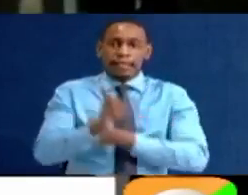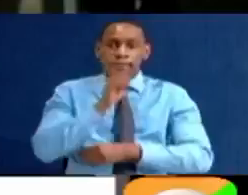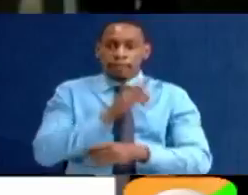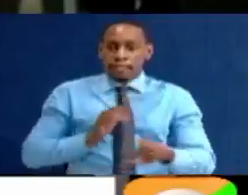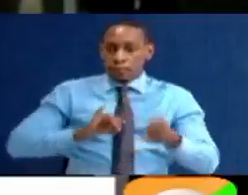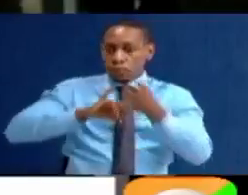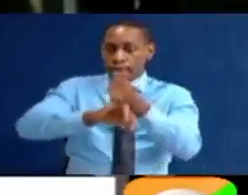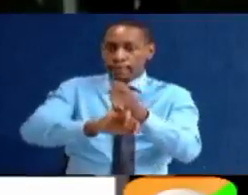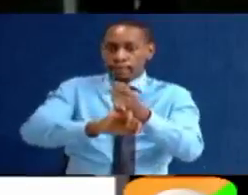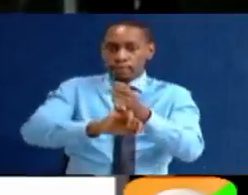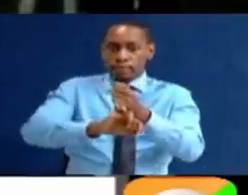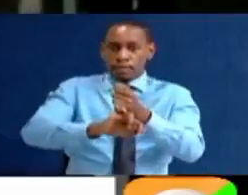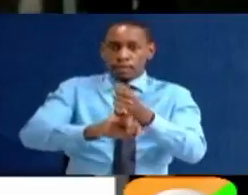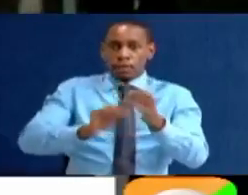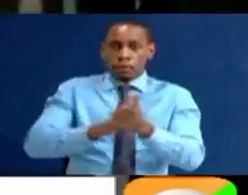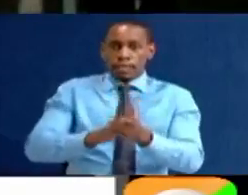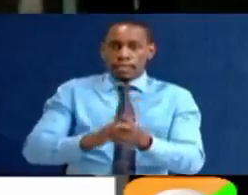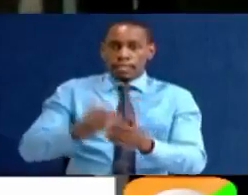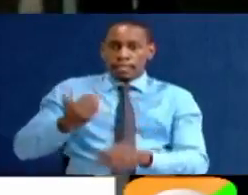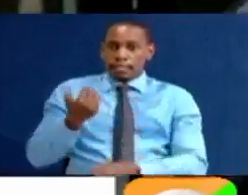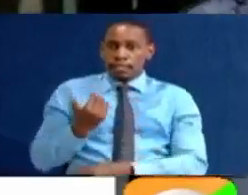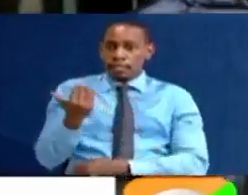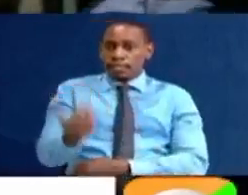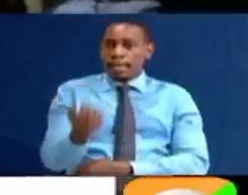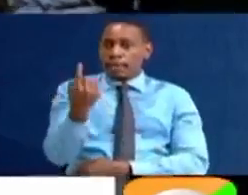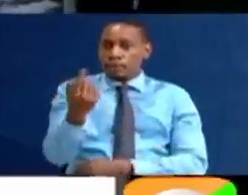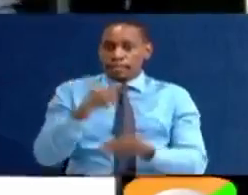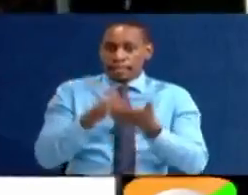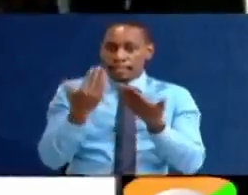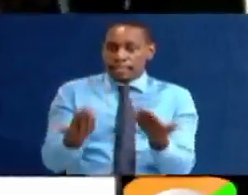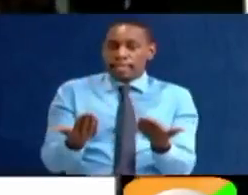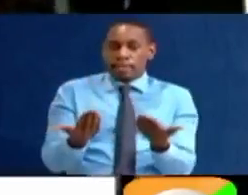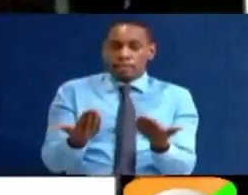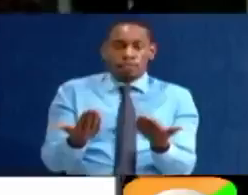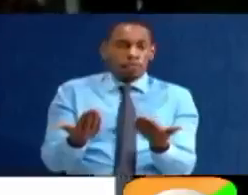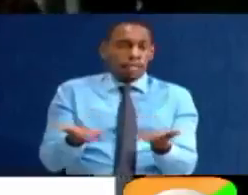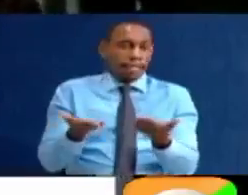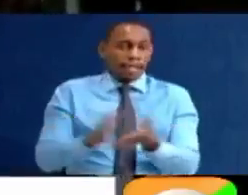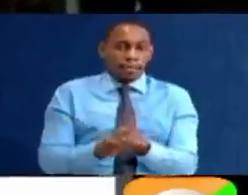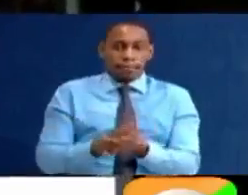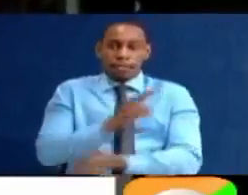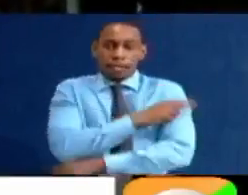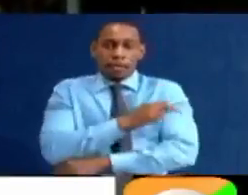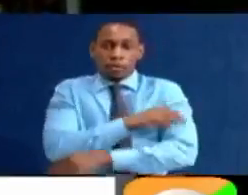yake na mtoto wake mmoja ambao sahi wako katika